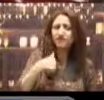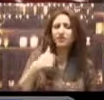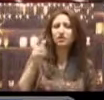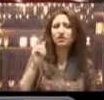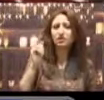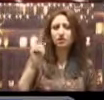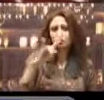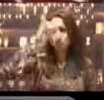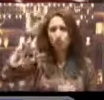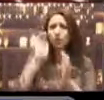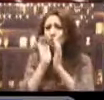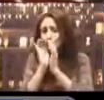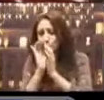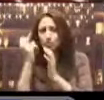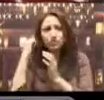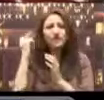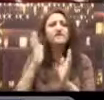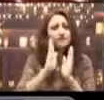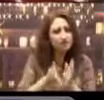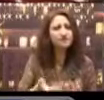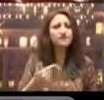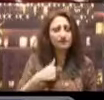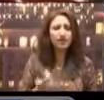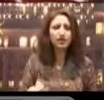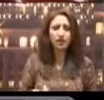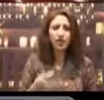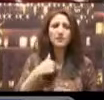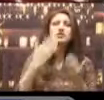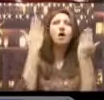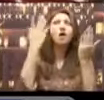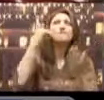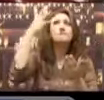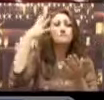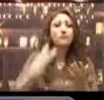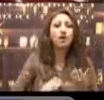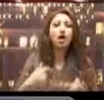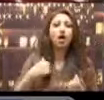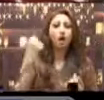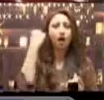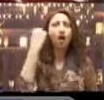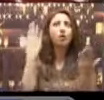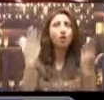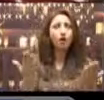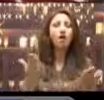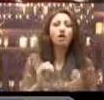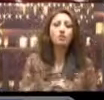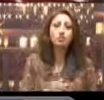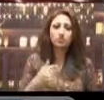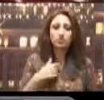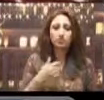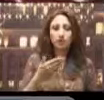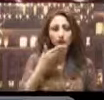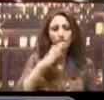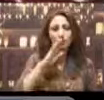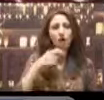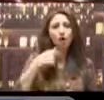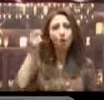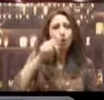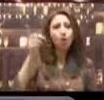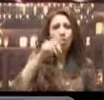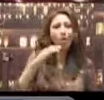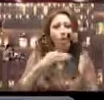يعني ما اقدرش اقول لك ان انا لا انا انا انا جامد جدا ومحصن من الشيطان وبتاع، لا انا بدعي ربنا كل يوم ان